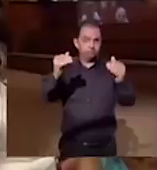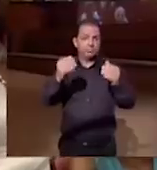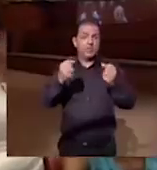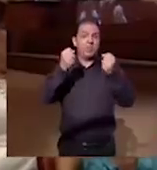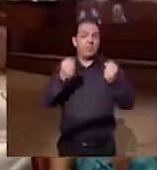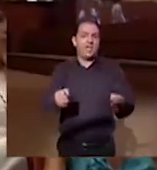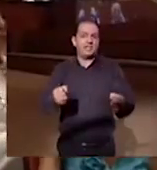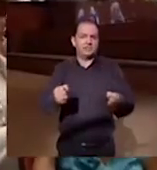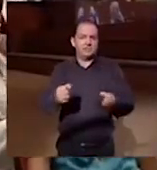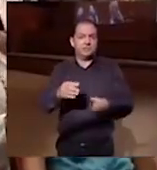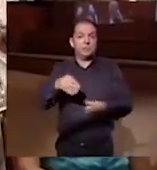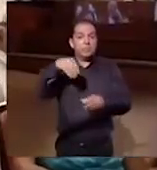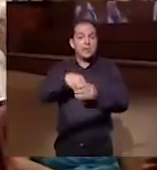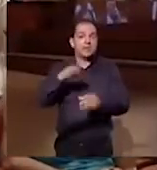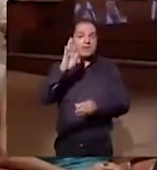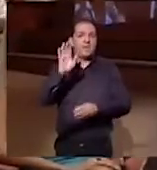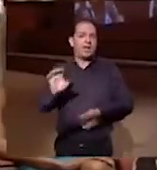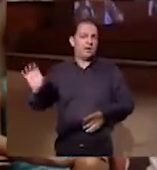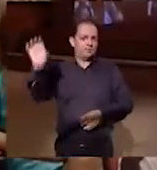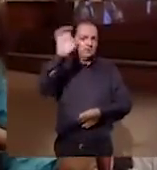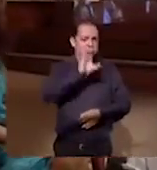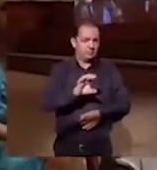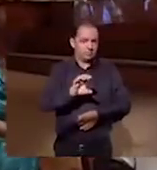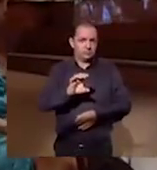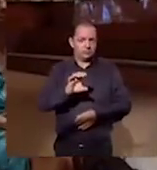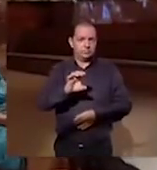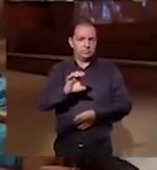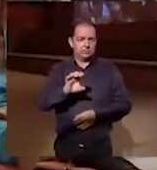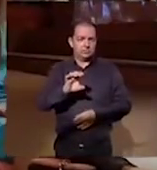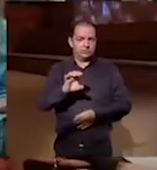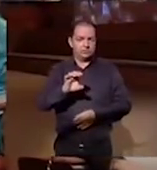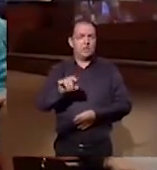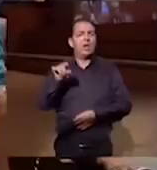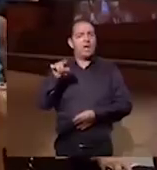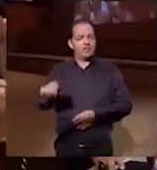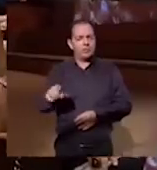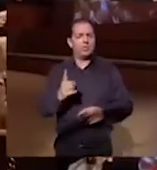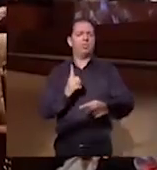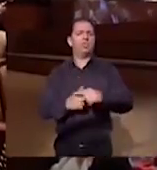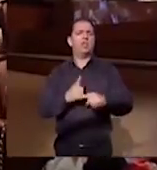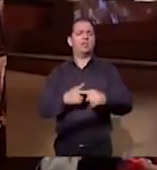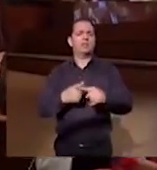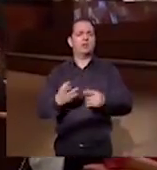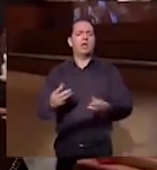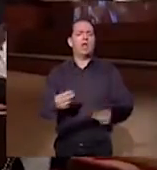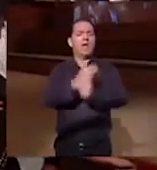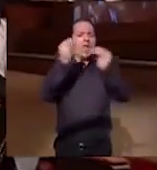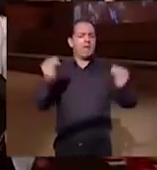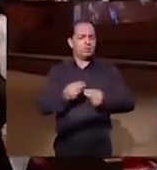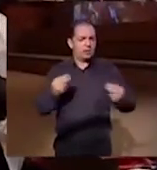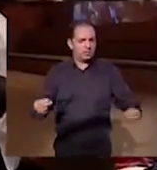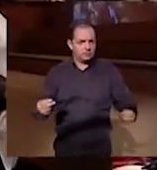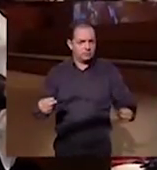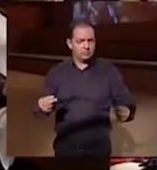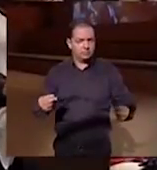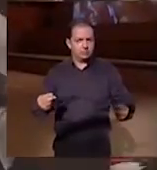Βαλκάνια. Κάτι που θα έχει ευρύτερες ευεργετικές συνέπειες, όχι μόνο